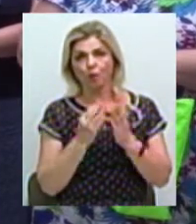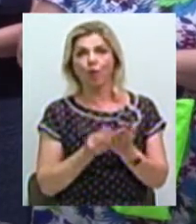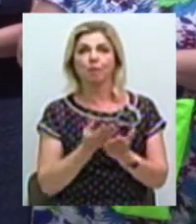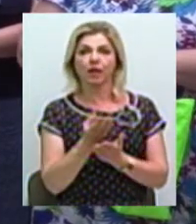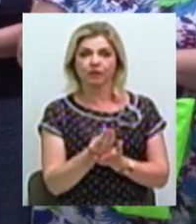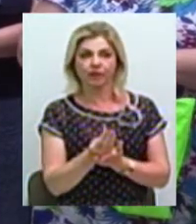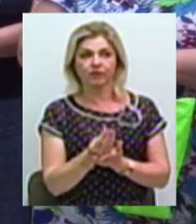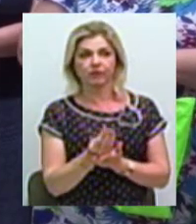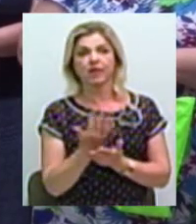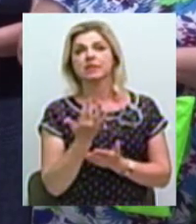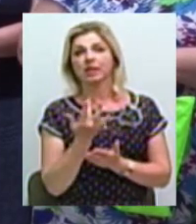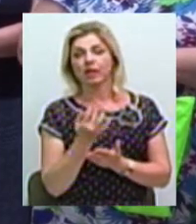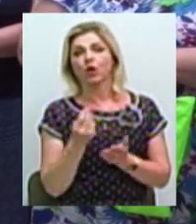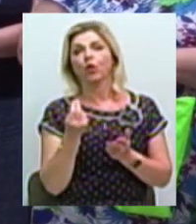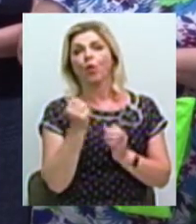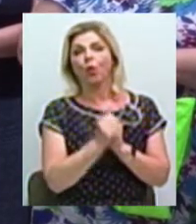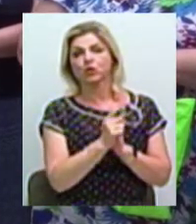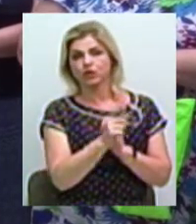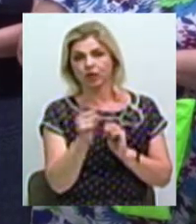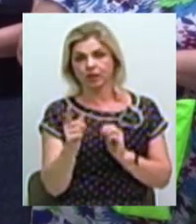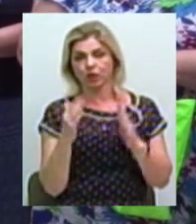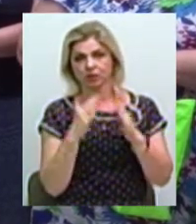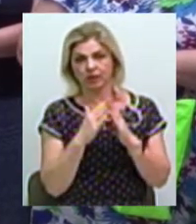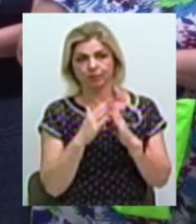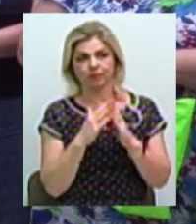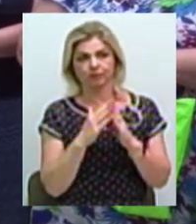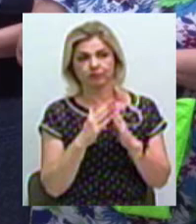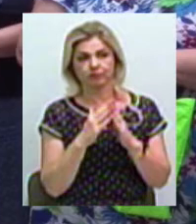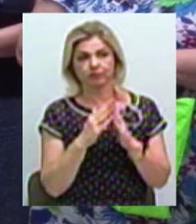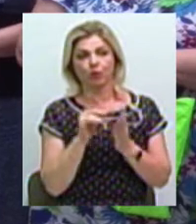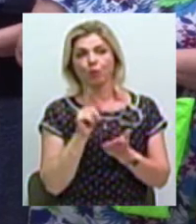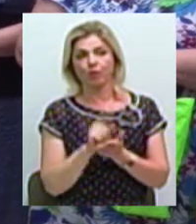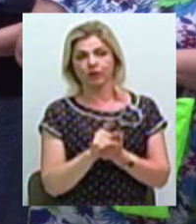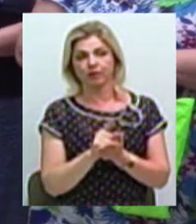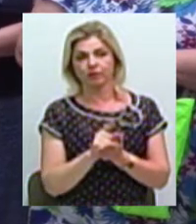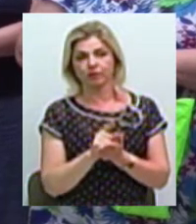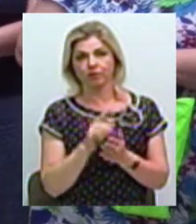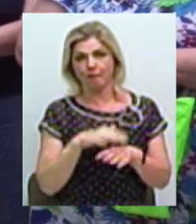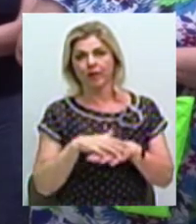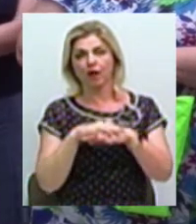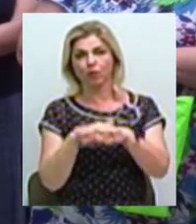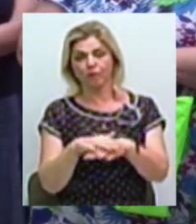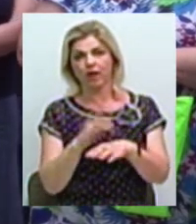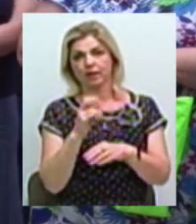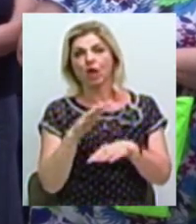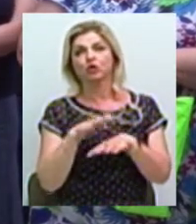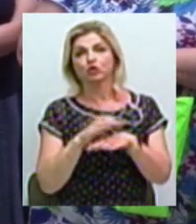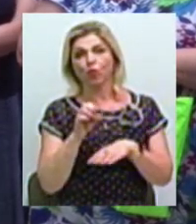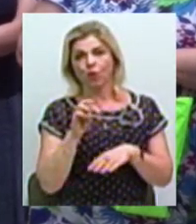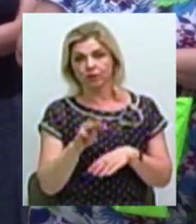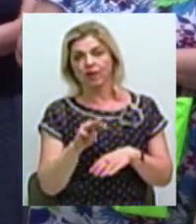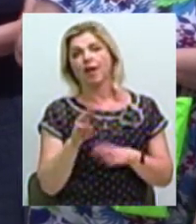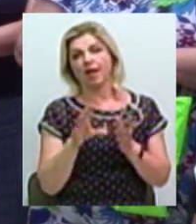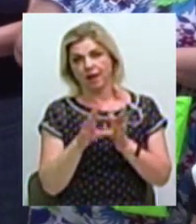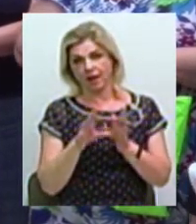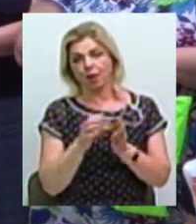оплатив, скільки кожен дім повинен перерахувати на счет Миколаївської